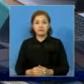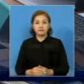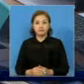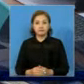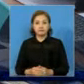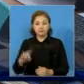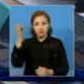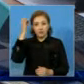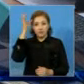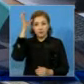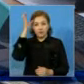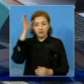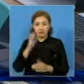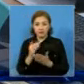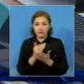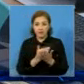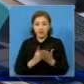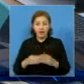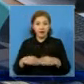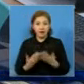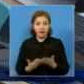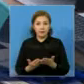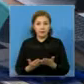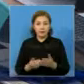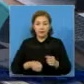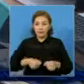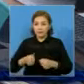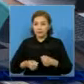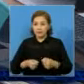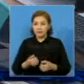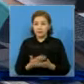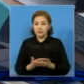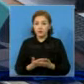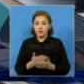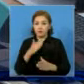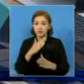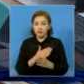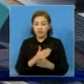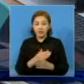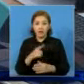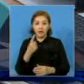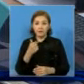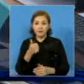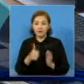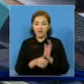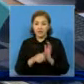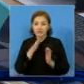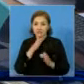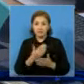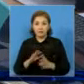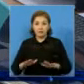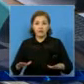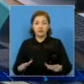жалпы білім беру бағдарламасы арқылы, білім басқармасы арқылы көрсетілді ол көмек. Ал 1 жастан 6 жасқа дейінгі